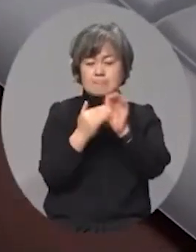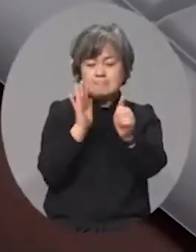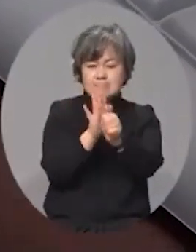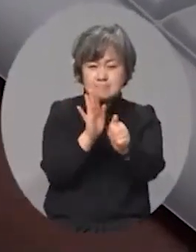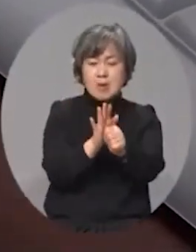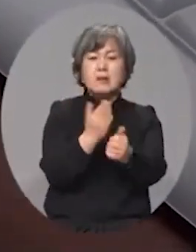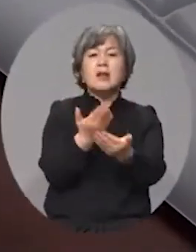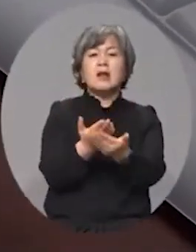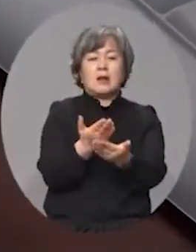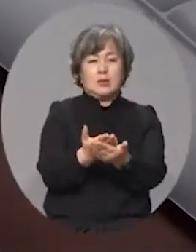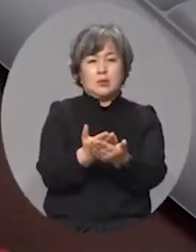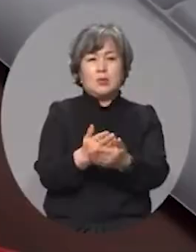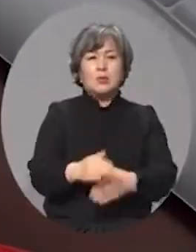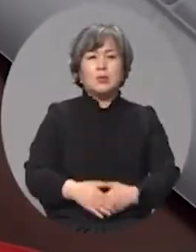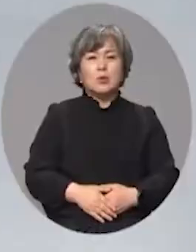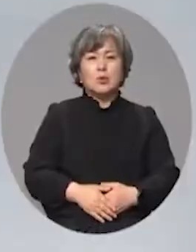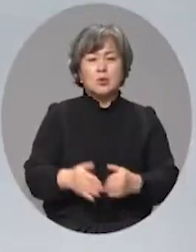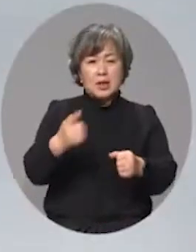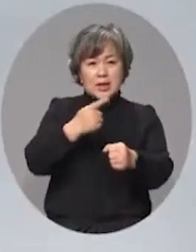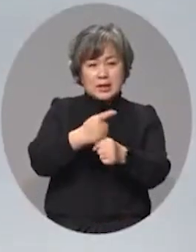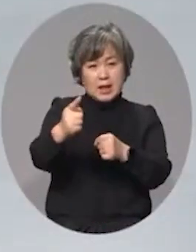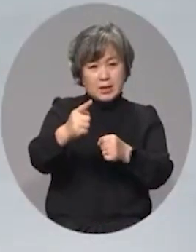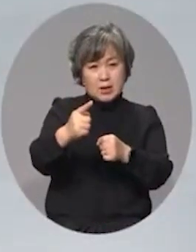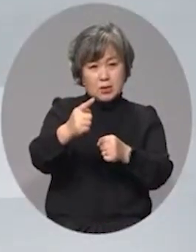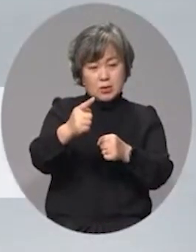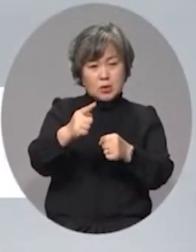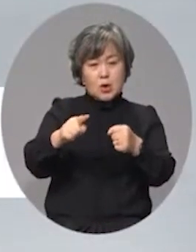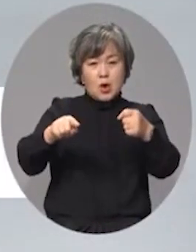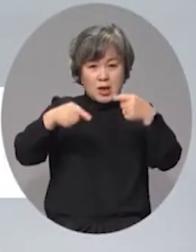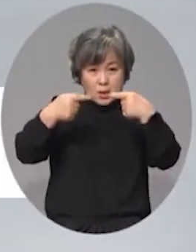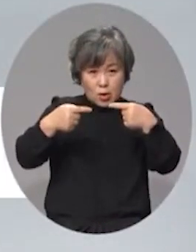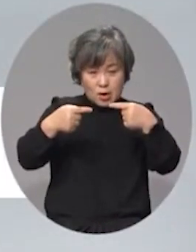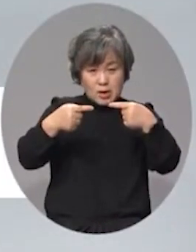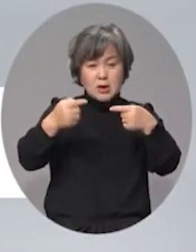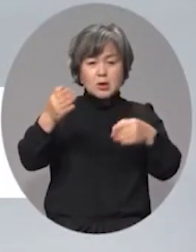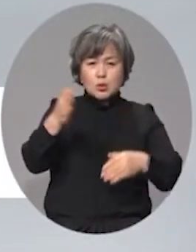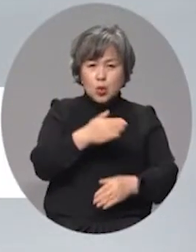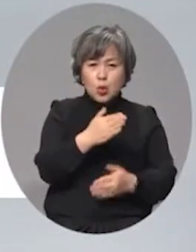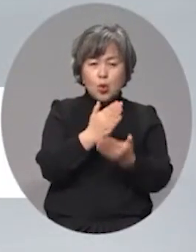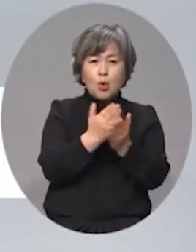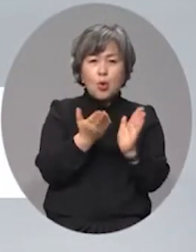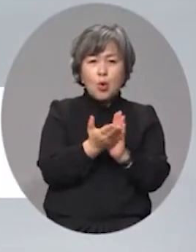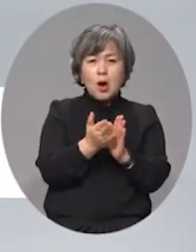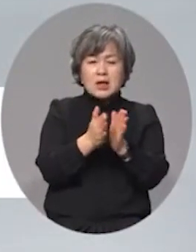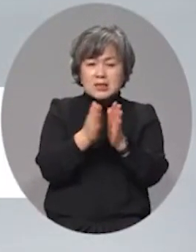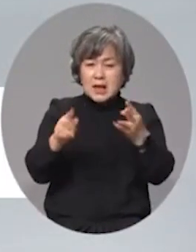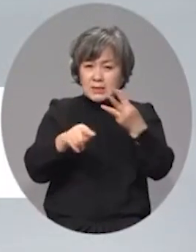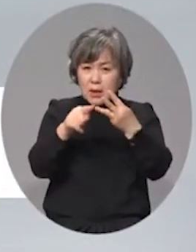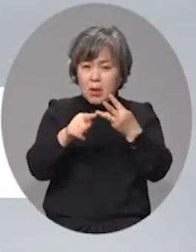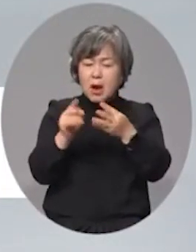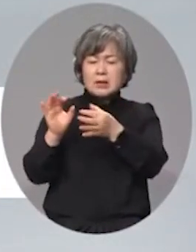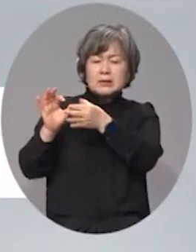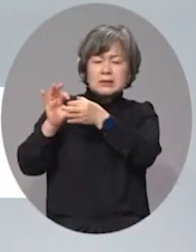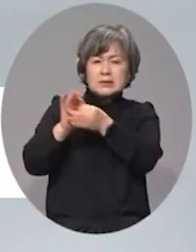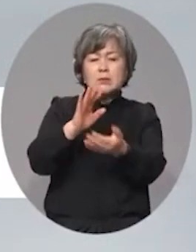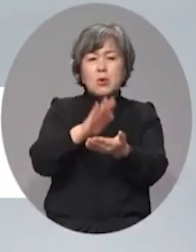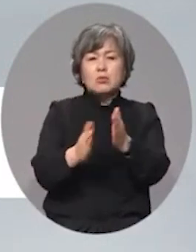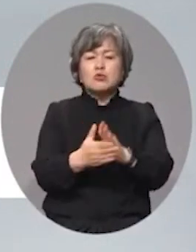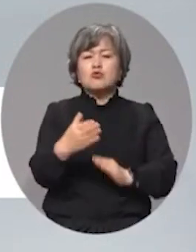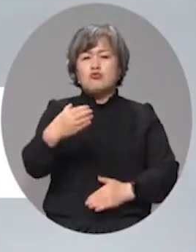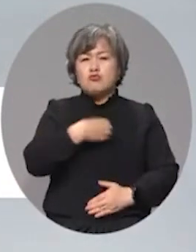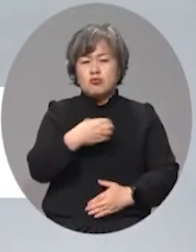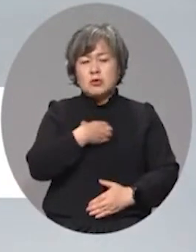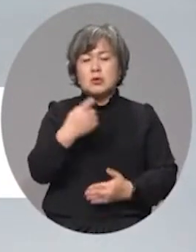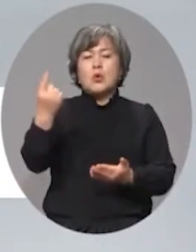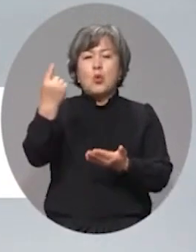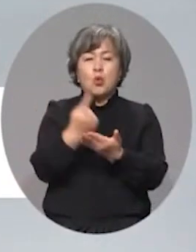독려했습니다. 또 내년 초 설날 뭐 학기 초 등등 끊임없이 위기가